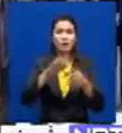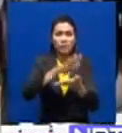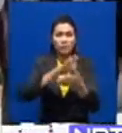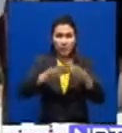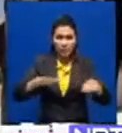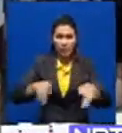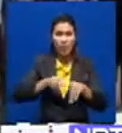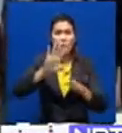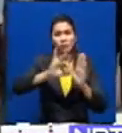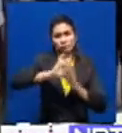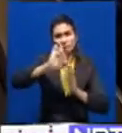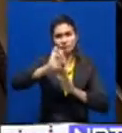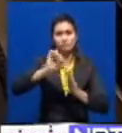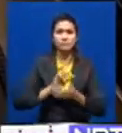อำเภอสันทรายจังหวัดเชียงใหม่